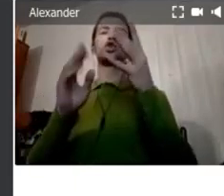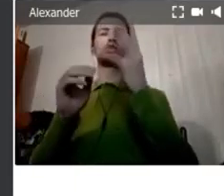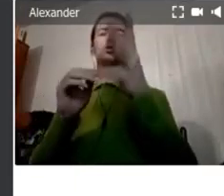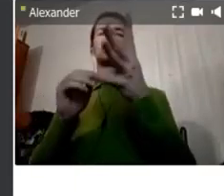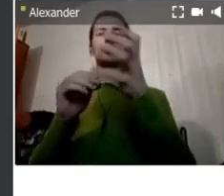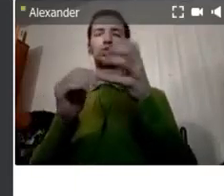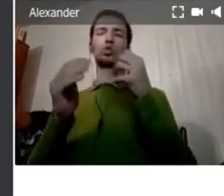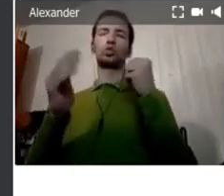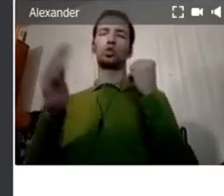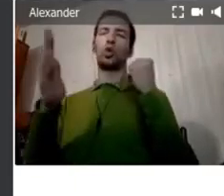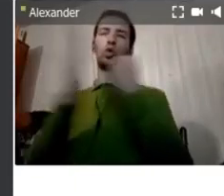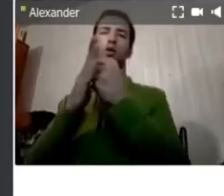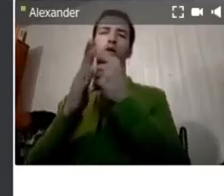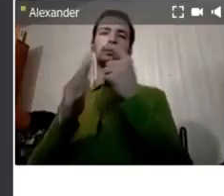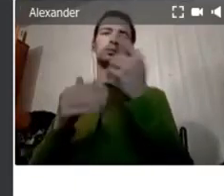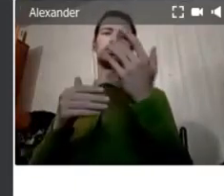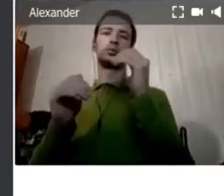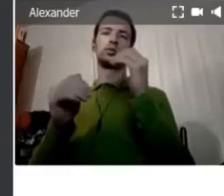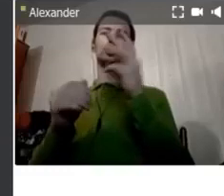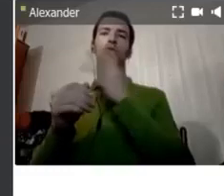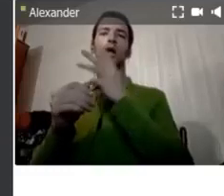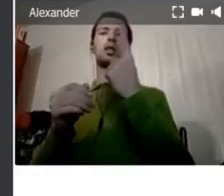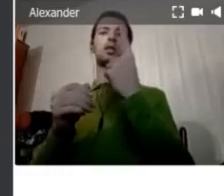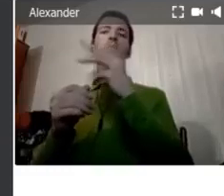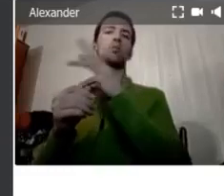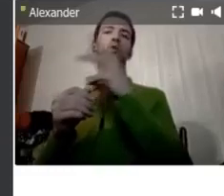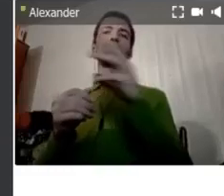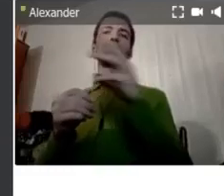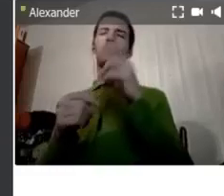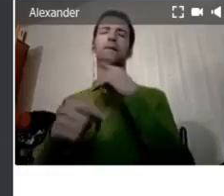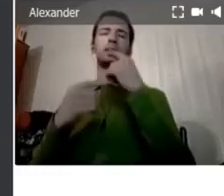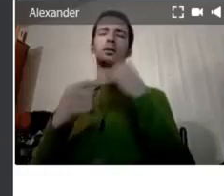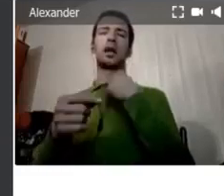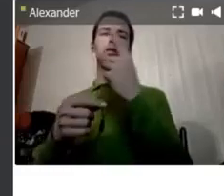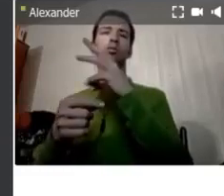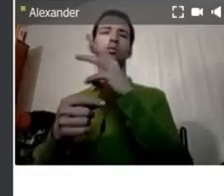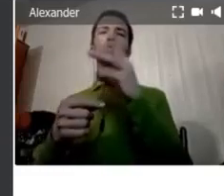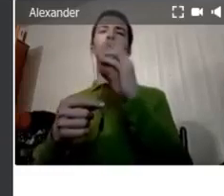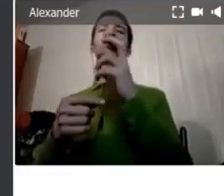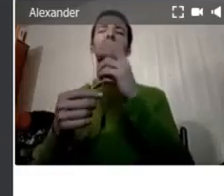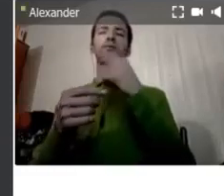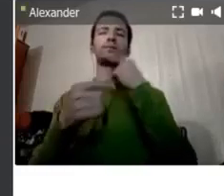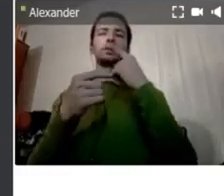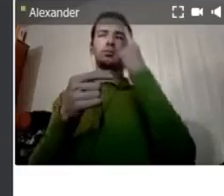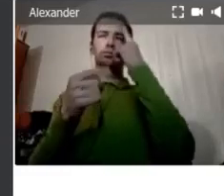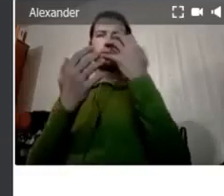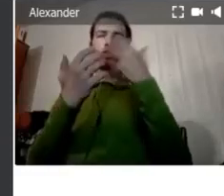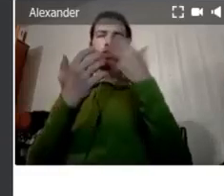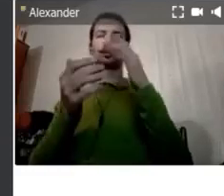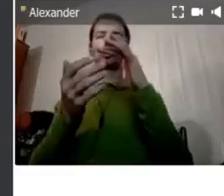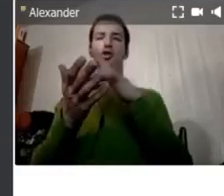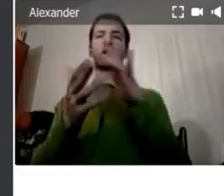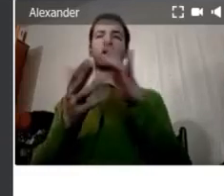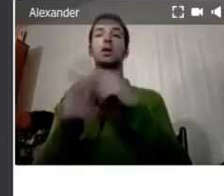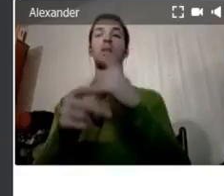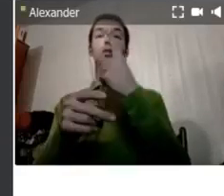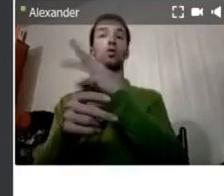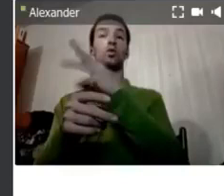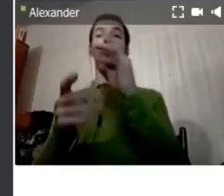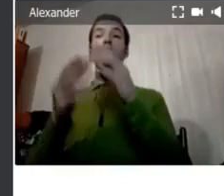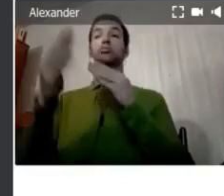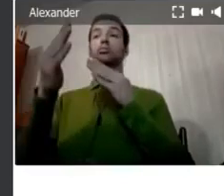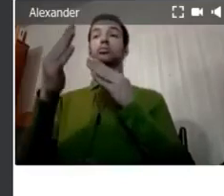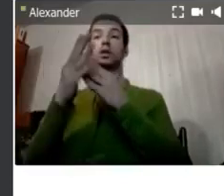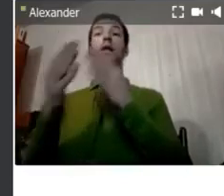помочь своей структуре. И что значит помочь своей структуре? Это значит взрастить таких же лидеров. То есть